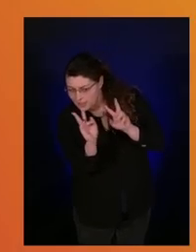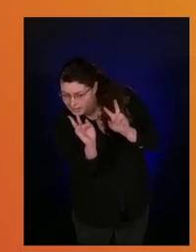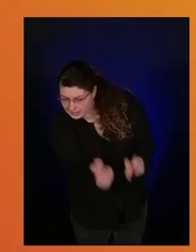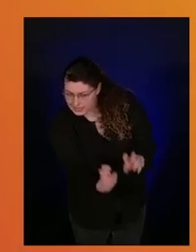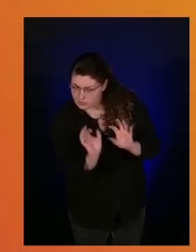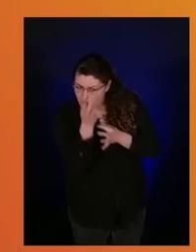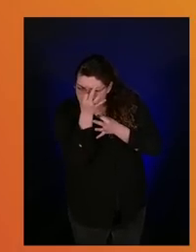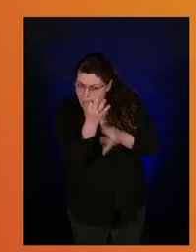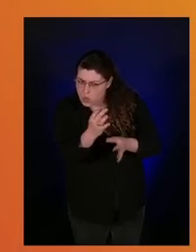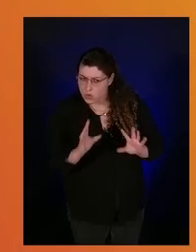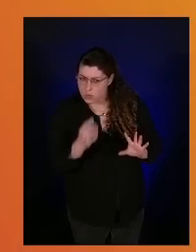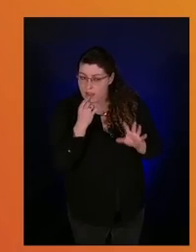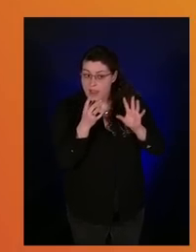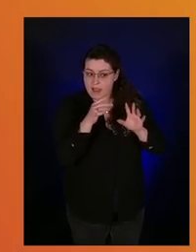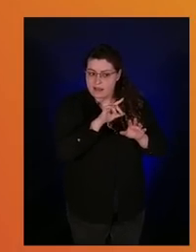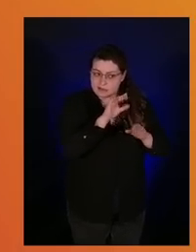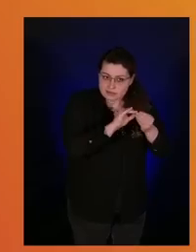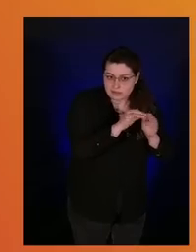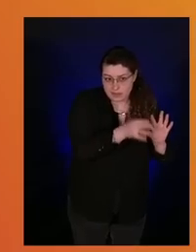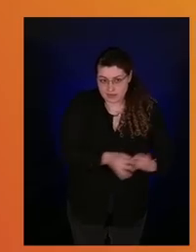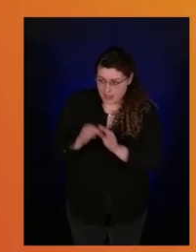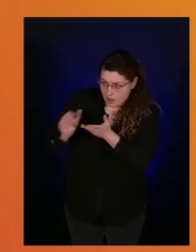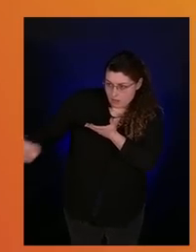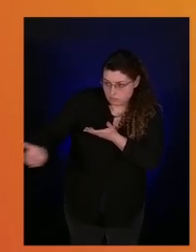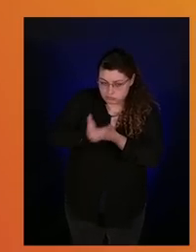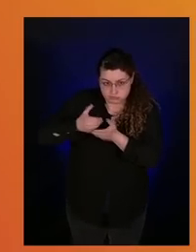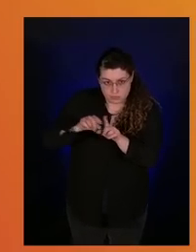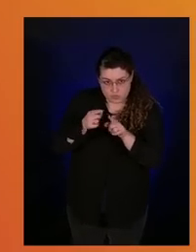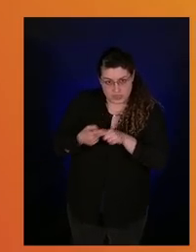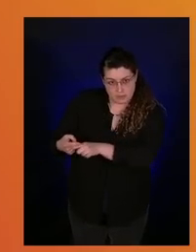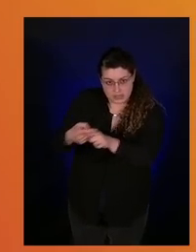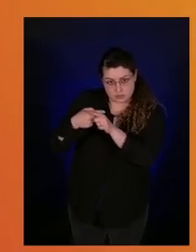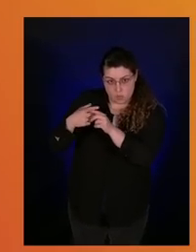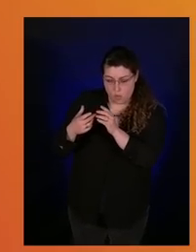clarté l'ensemble des questions liées à la collecte et à la répartition de la cotisation.